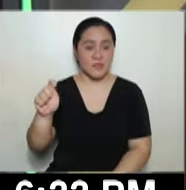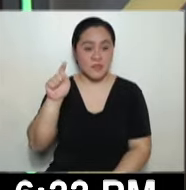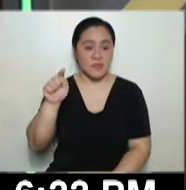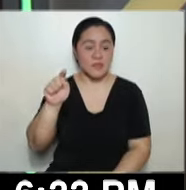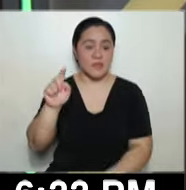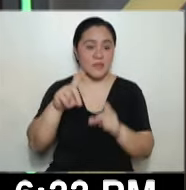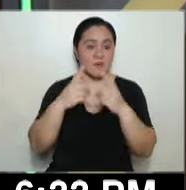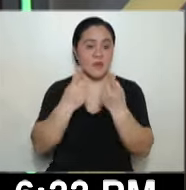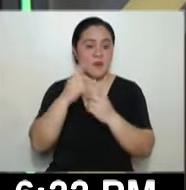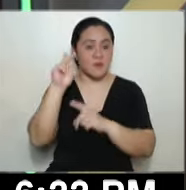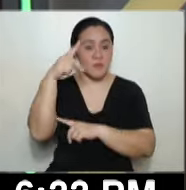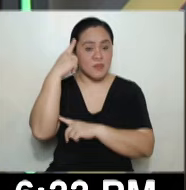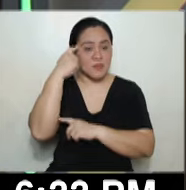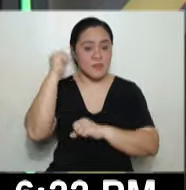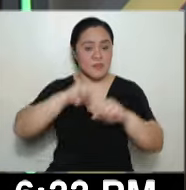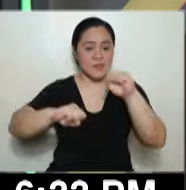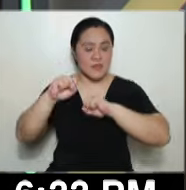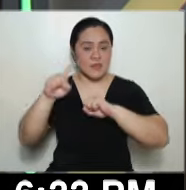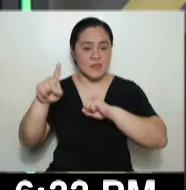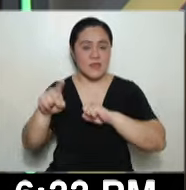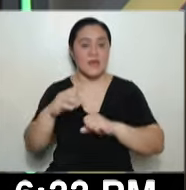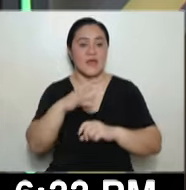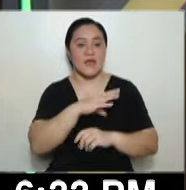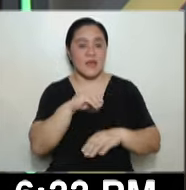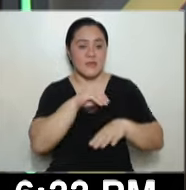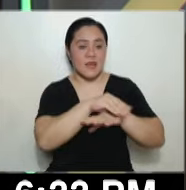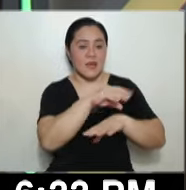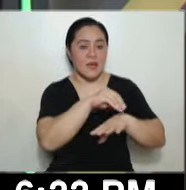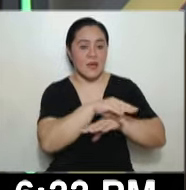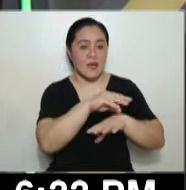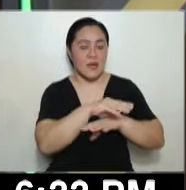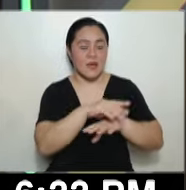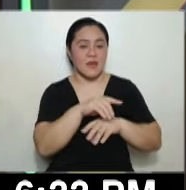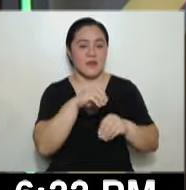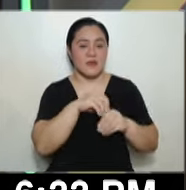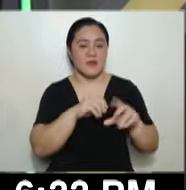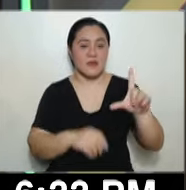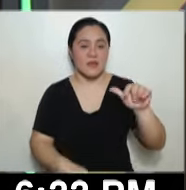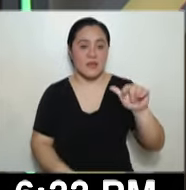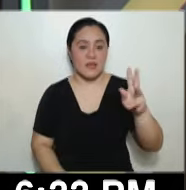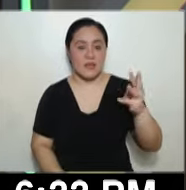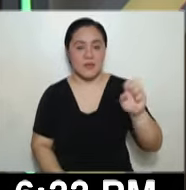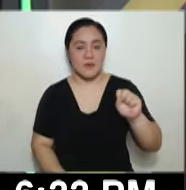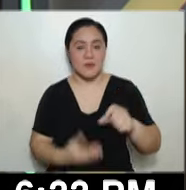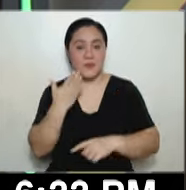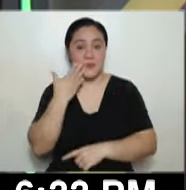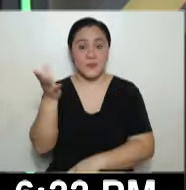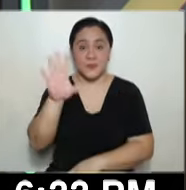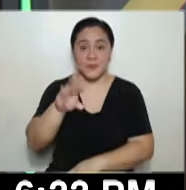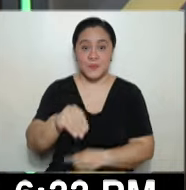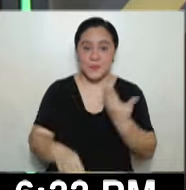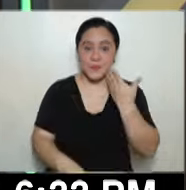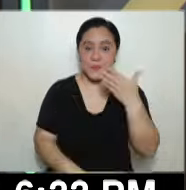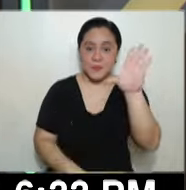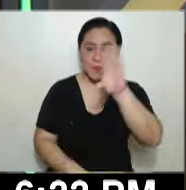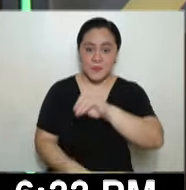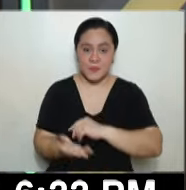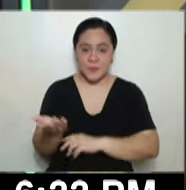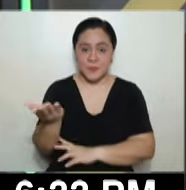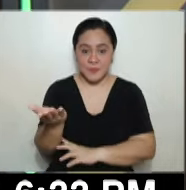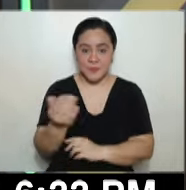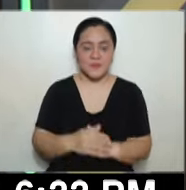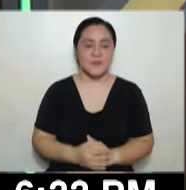Science at si dating presidential political adviser ni Pinoy, Ronald Llamas. Magandang gabi po sa inyong 2.